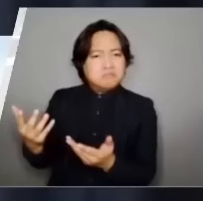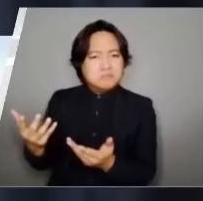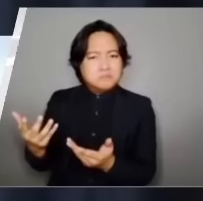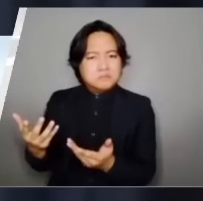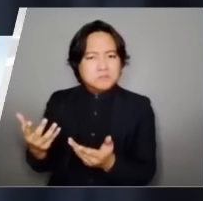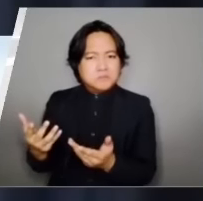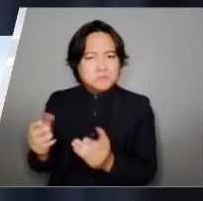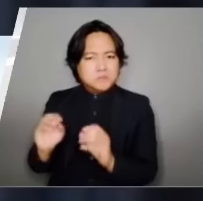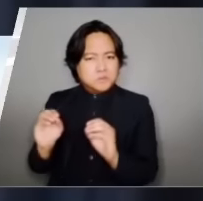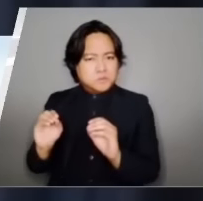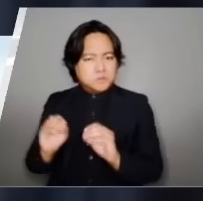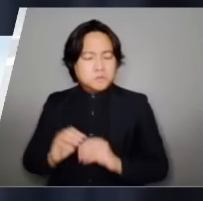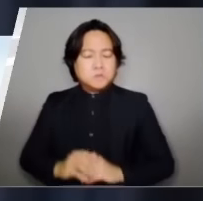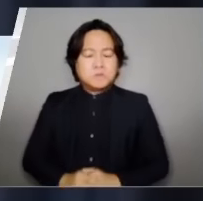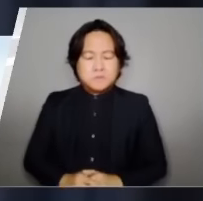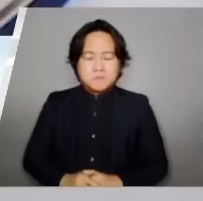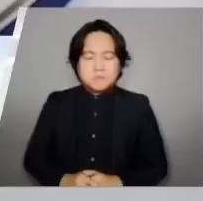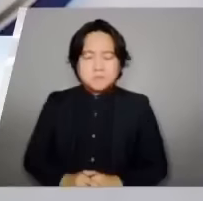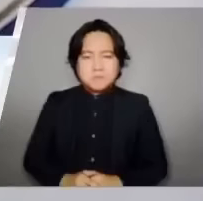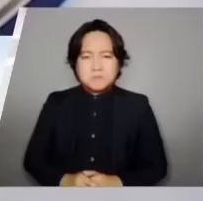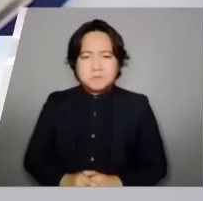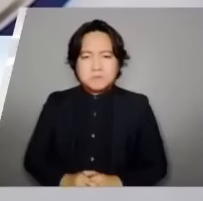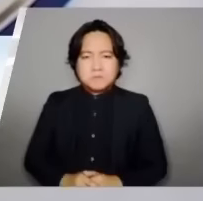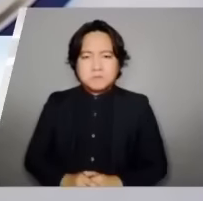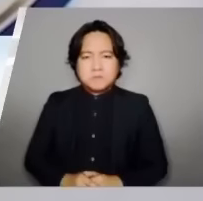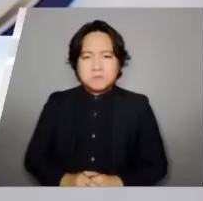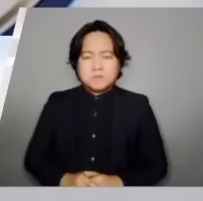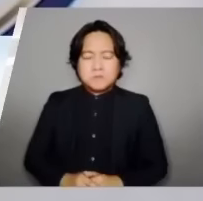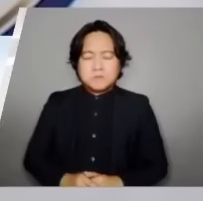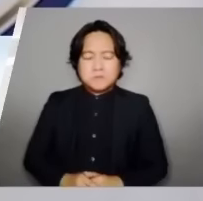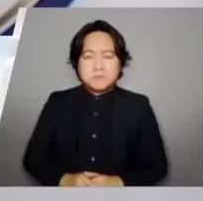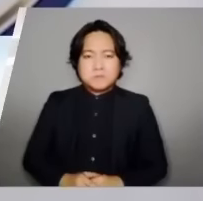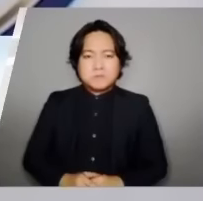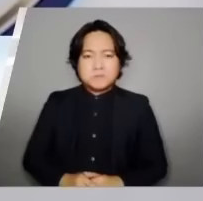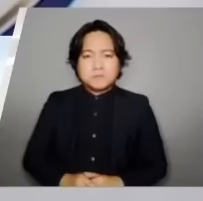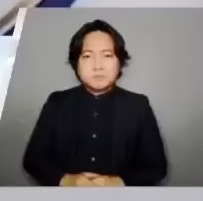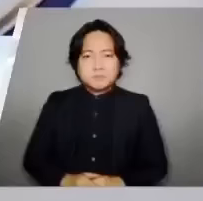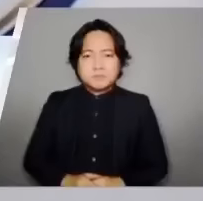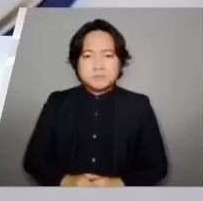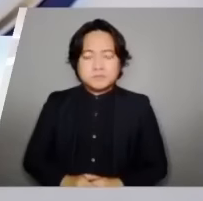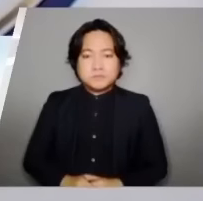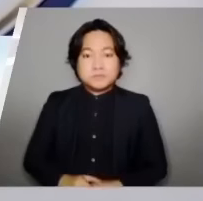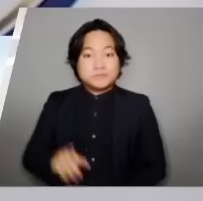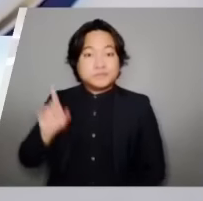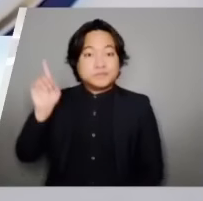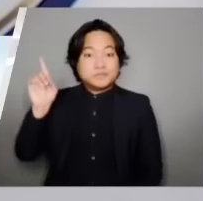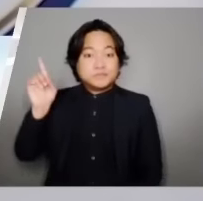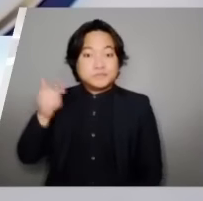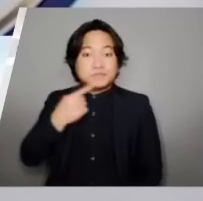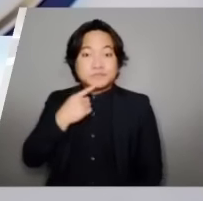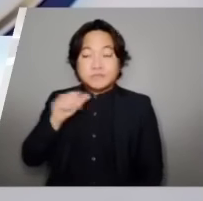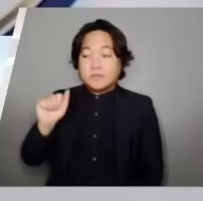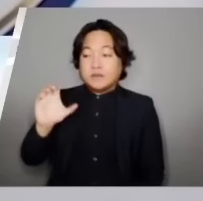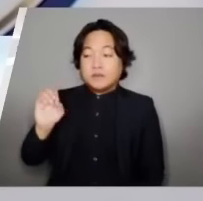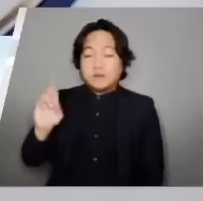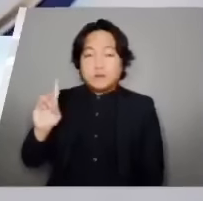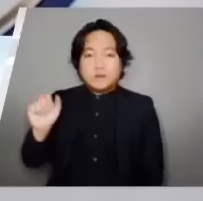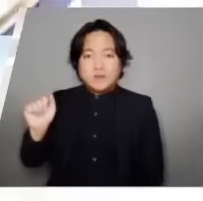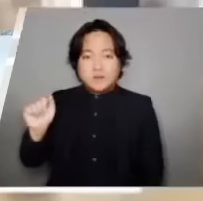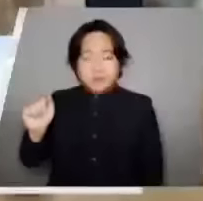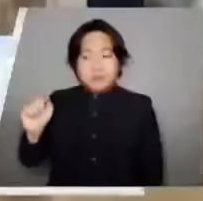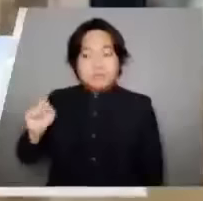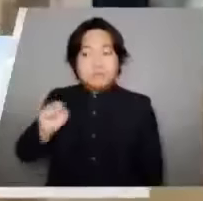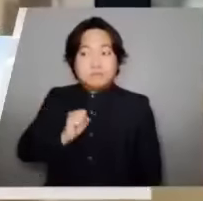source of information, di ba? Si Gerard Villarriba. Wala pa raw natatanggap na imbitasyon mula sa Senado si Acorda, pero handa raw siyang humarap